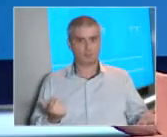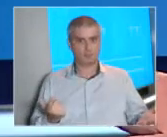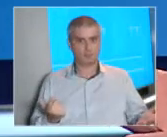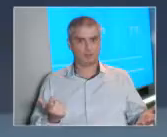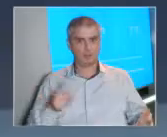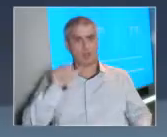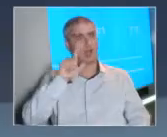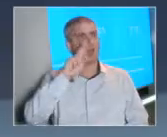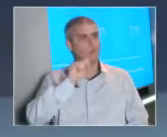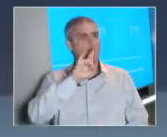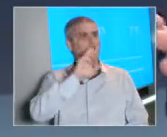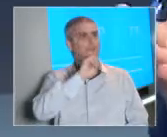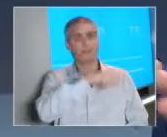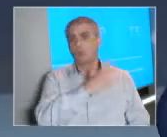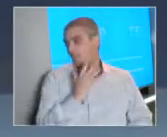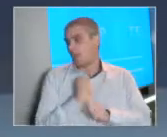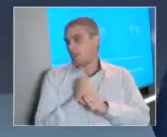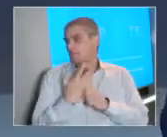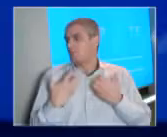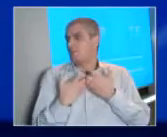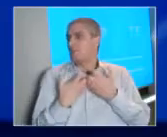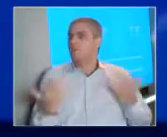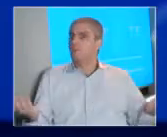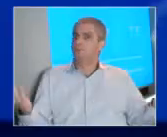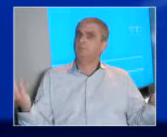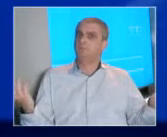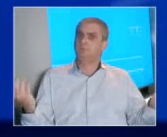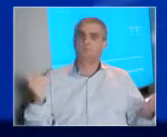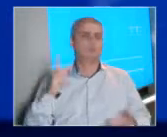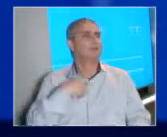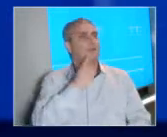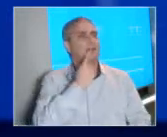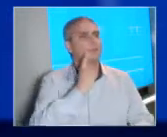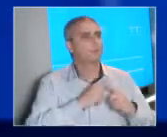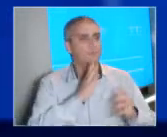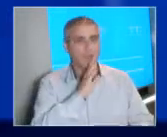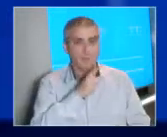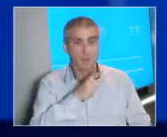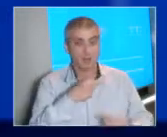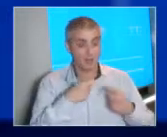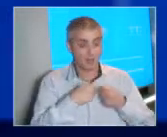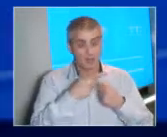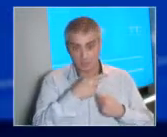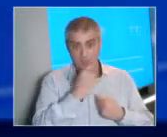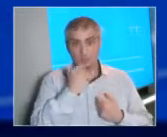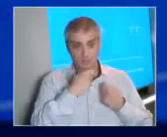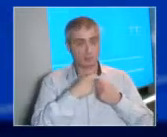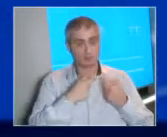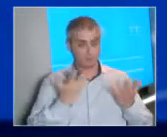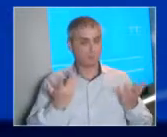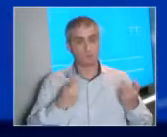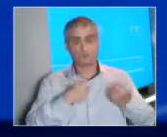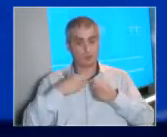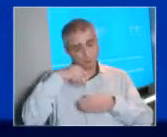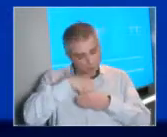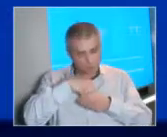ככה התנהל, לא, בנמלים ככה זה התנהל. אני אגיד לך מה הבעיה. אני אגיד לך בדיוק מה הבעיה. הבעיה היא שההתארגנות שלהם היא כן התארגנות מאורגנת,